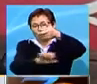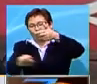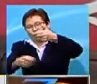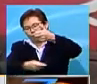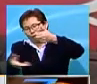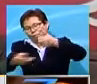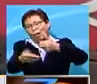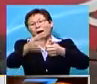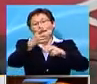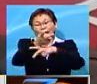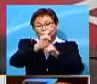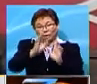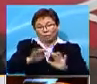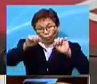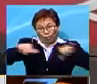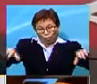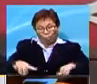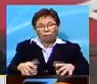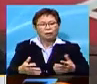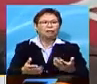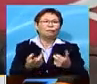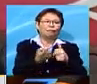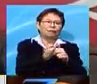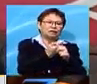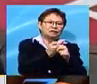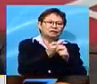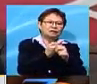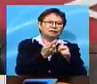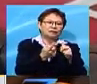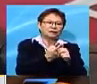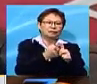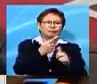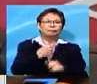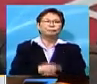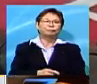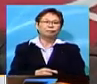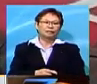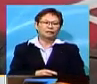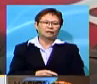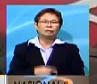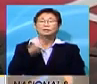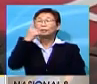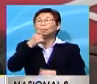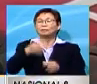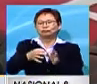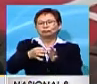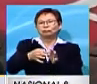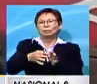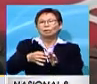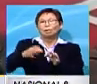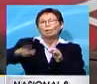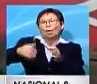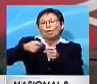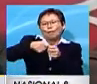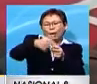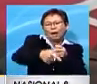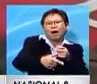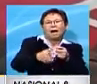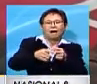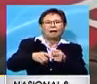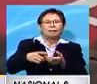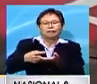oleh peminjam ialah pertama, bagi mereka yang ada tunggakan, sila runding dahulu